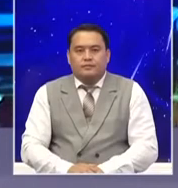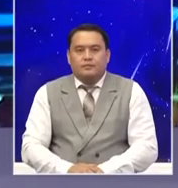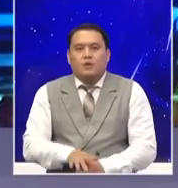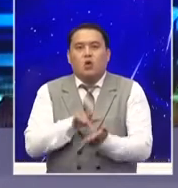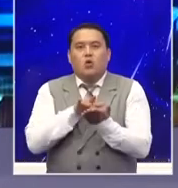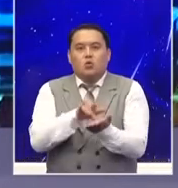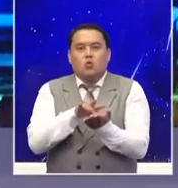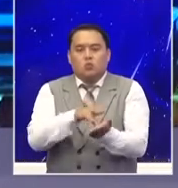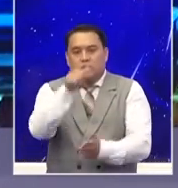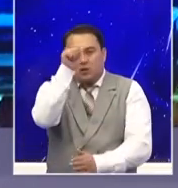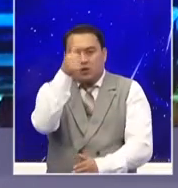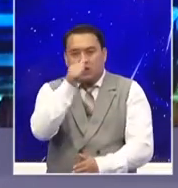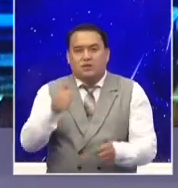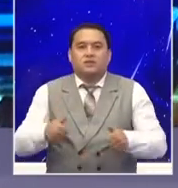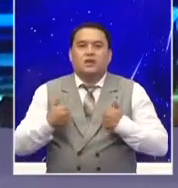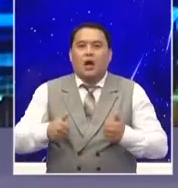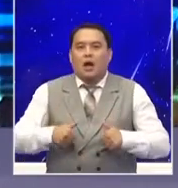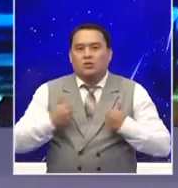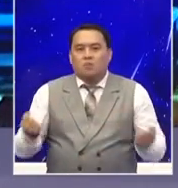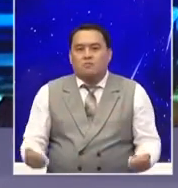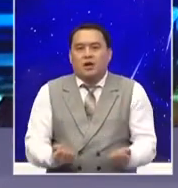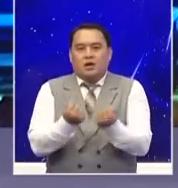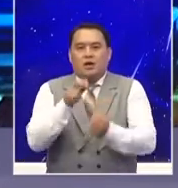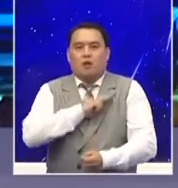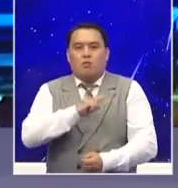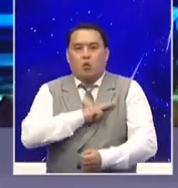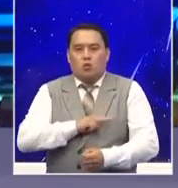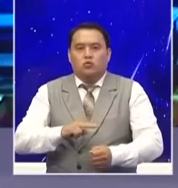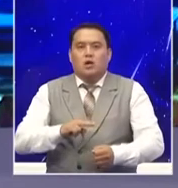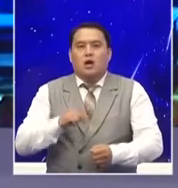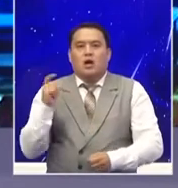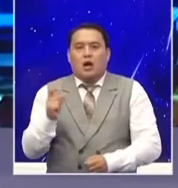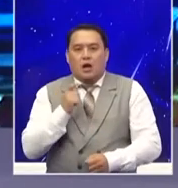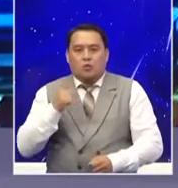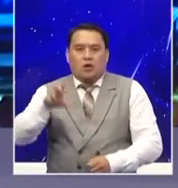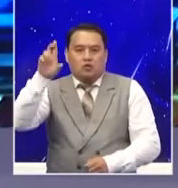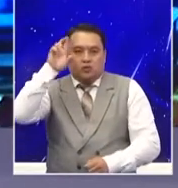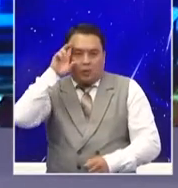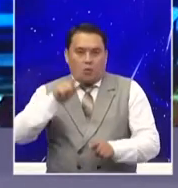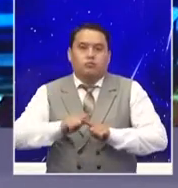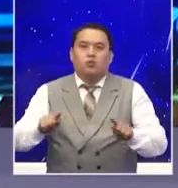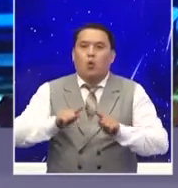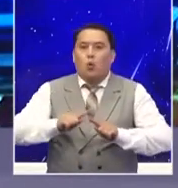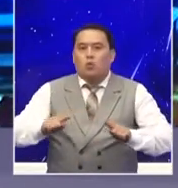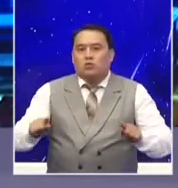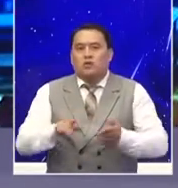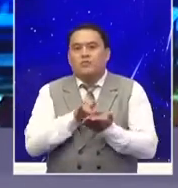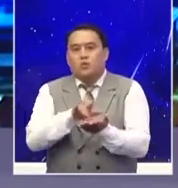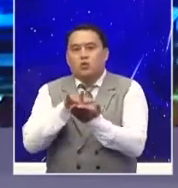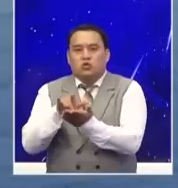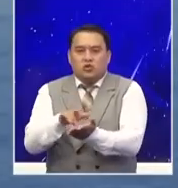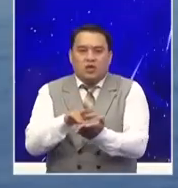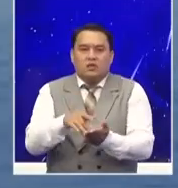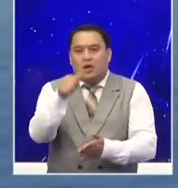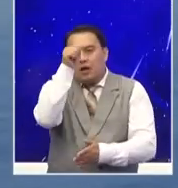Туристическая отрасль Греции старается из всех сил поддерживать в рабочем состоянии моторы экономики страны. На популярных среди путешественников